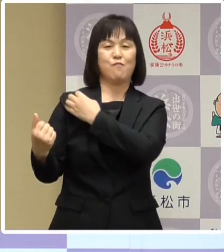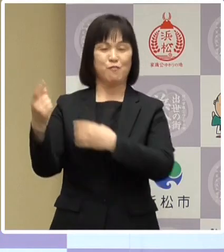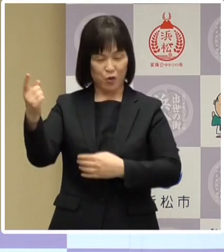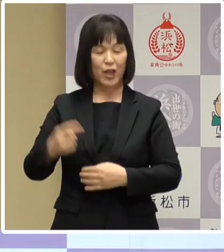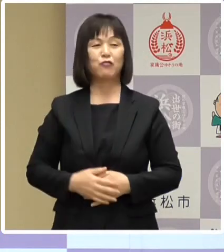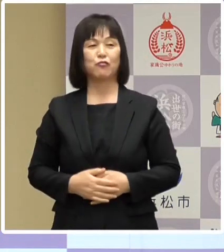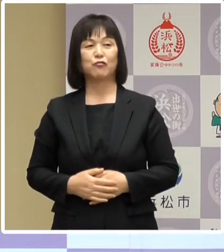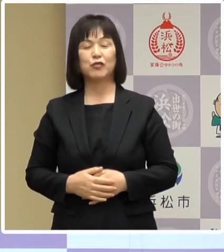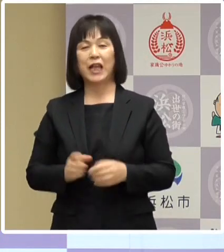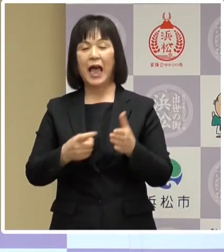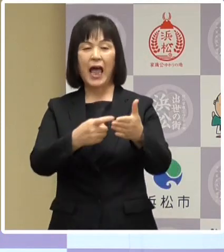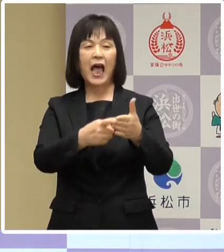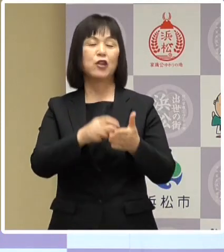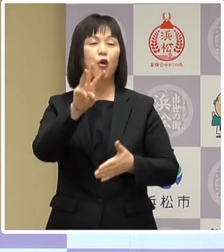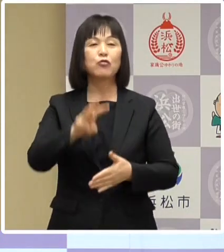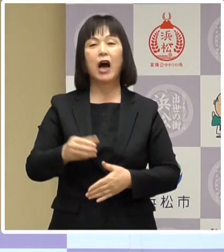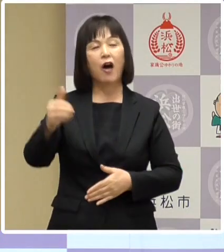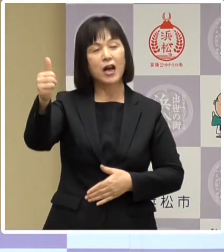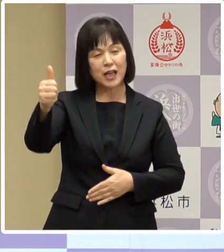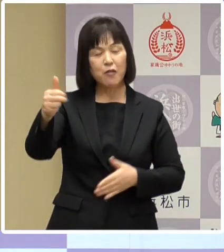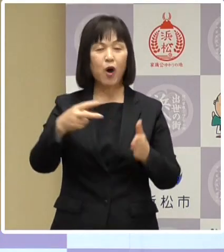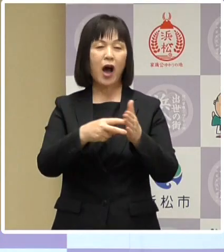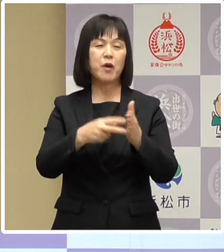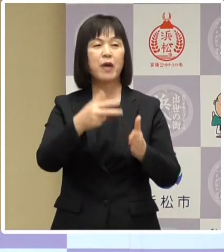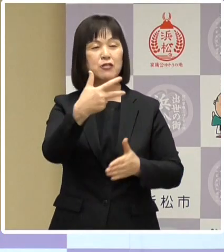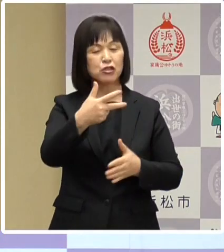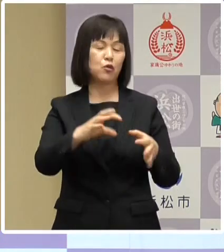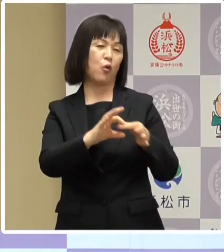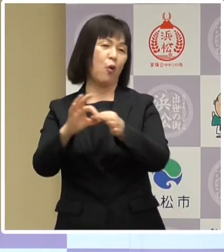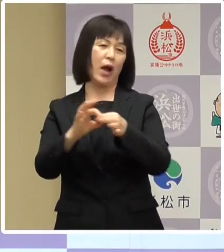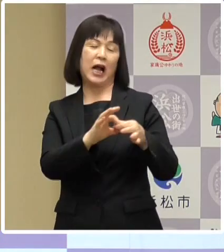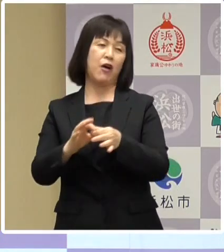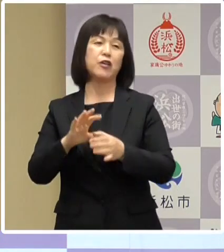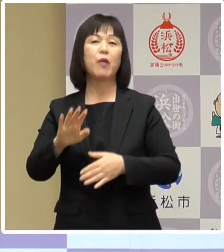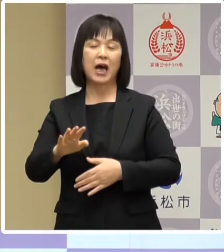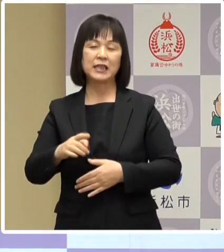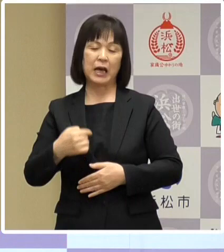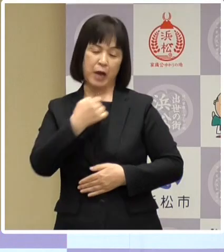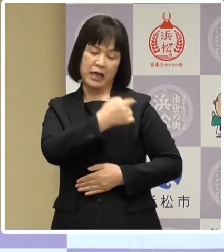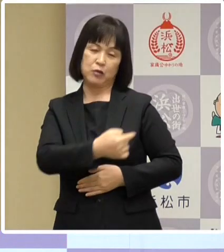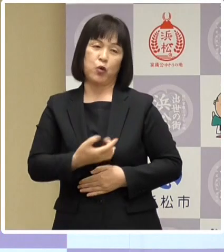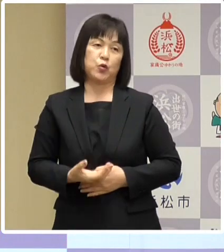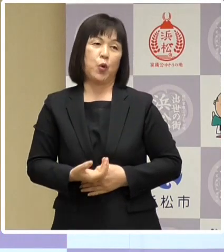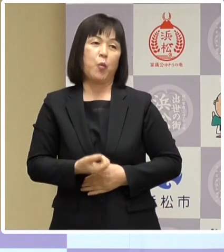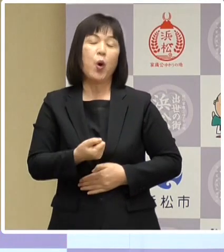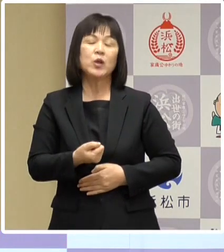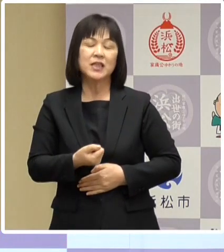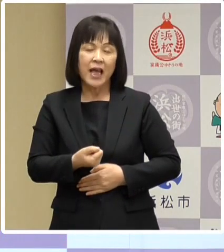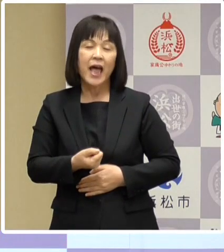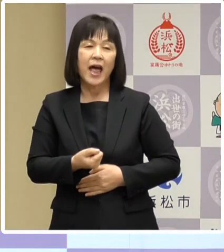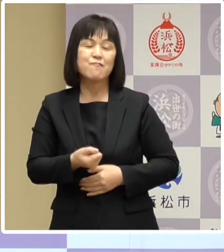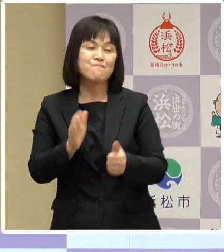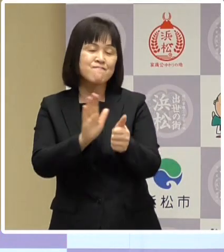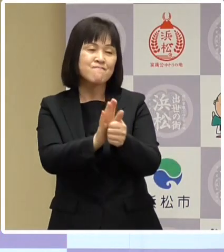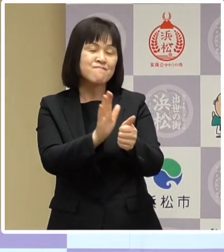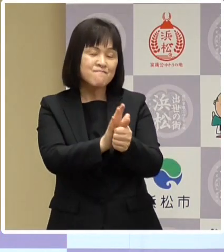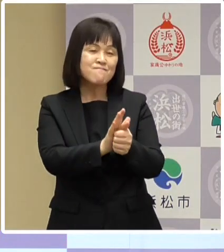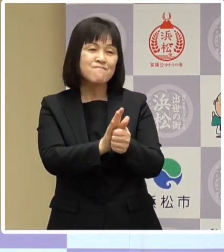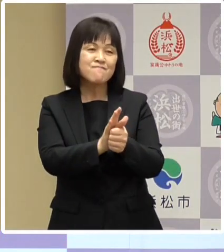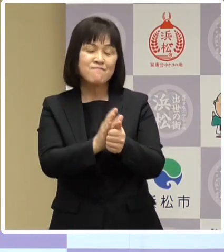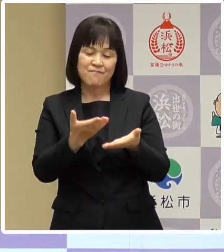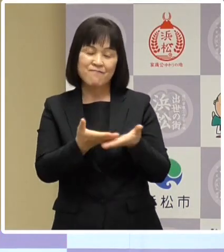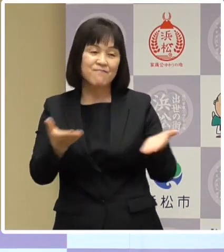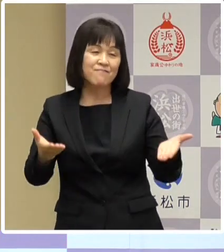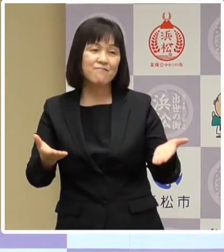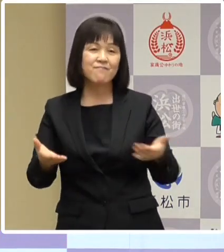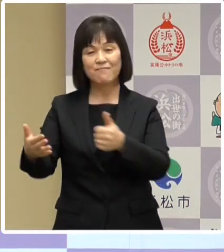自体もですね、この間いろいろと浜松との関わりがありまして、思いを持っていただいているというベースにですね、